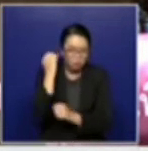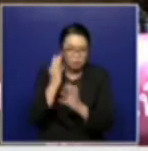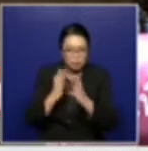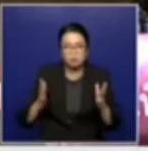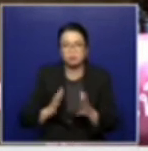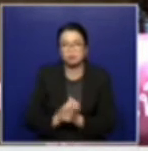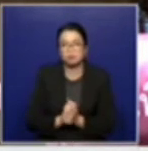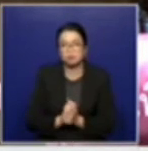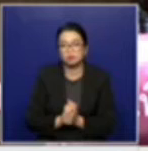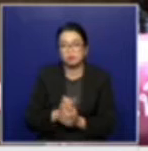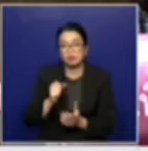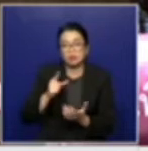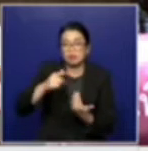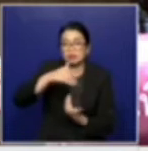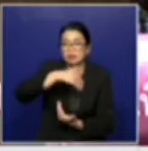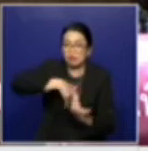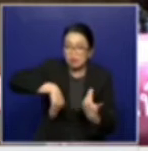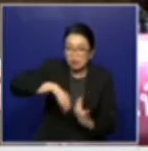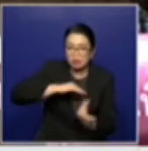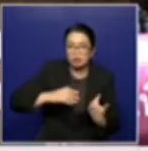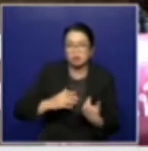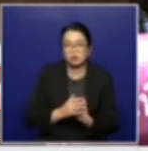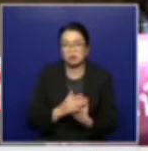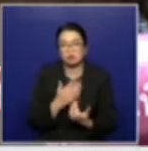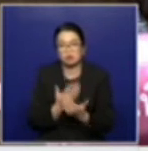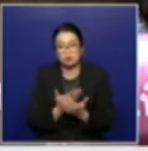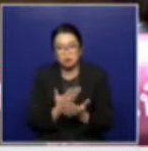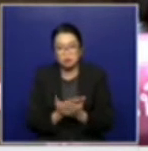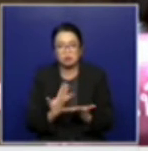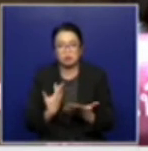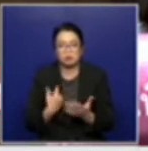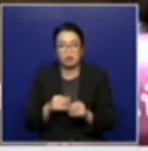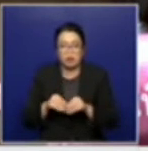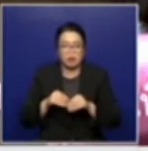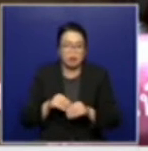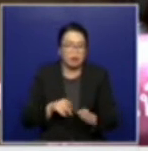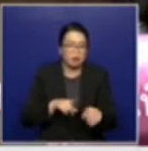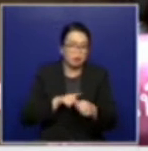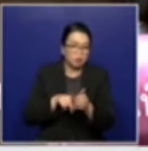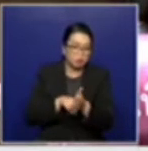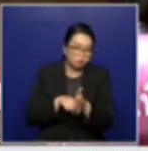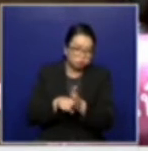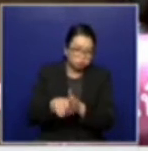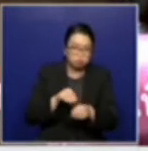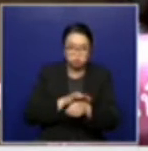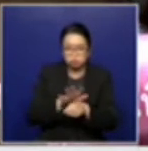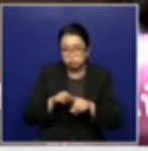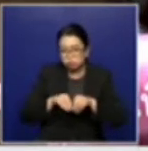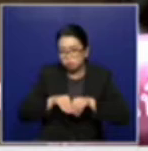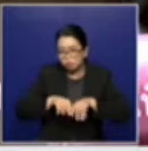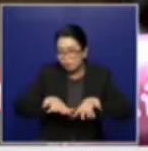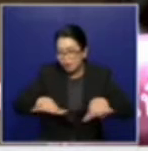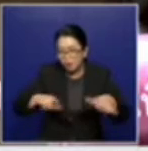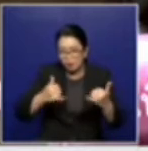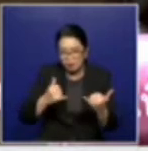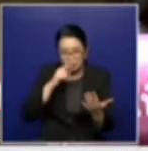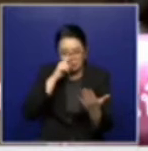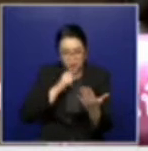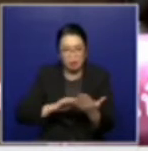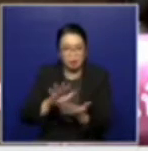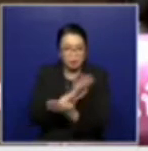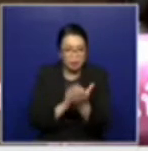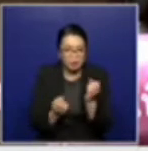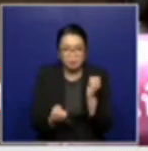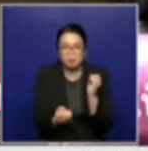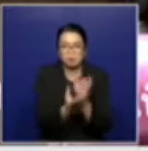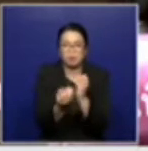การเศรษฐกิจจากภัยวิกฤตของการแพร่ระบาดของไวรัสโคโรนาในครั้งนี้ประเทศไทยนั้นจะได้รับผลกระท